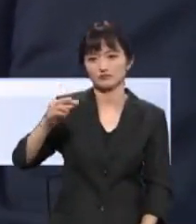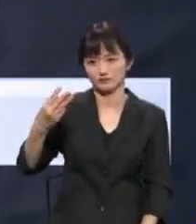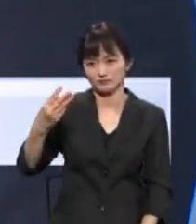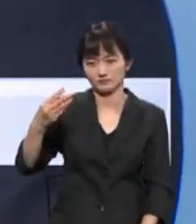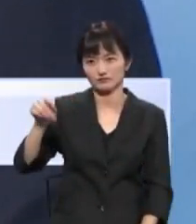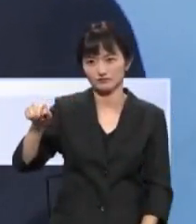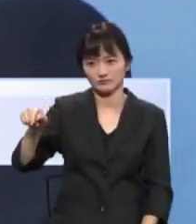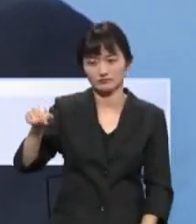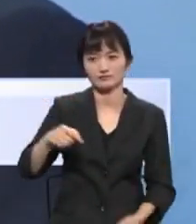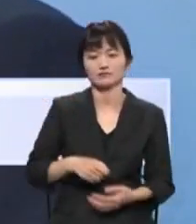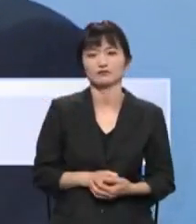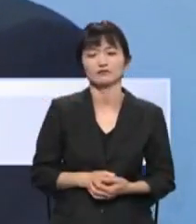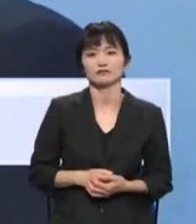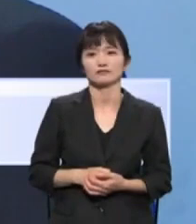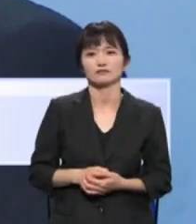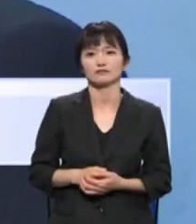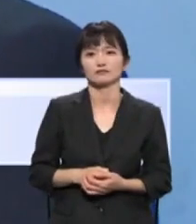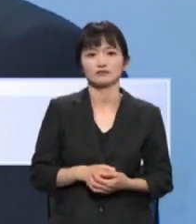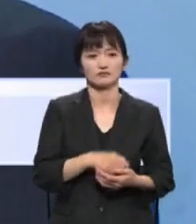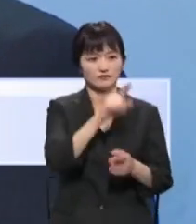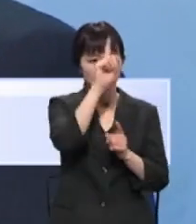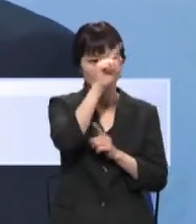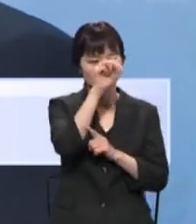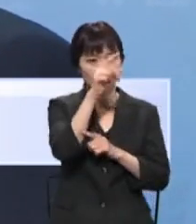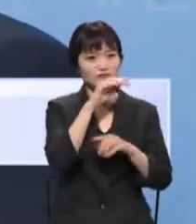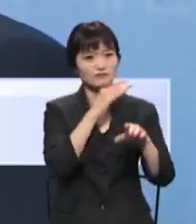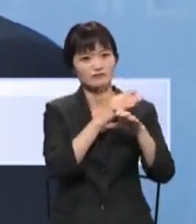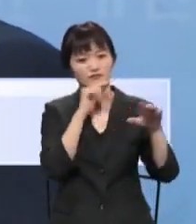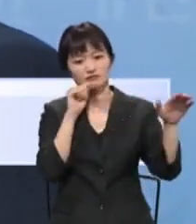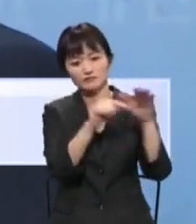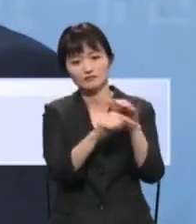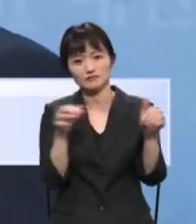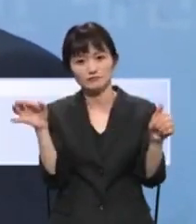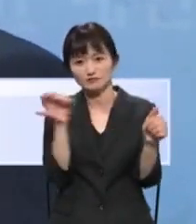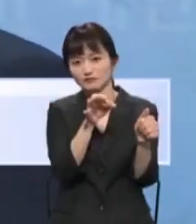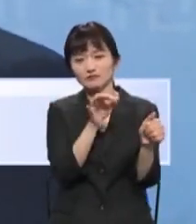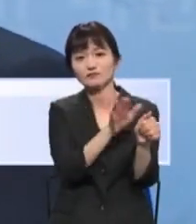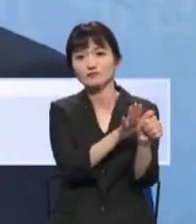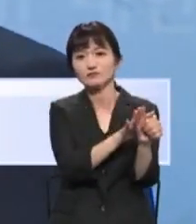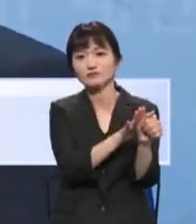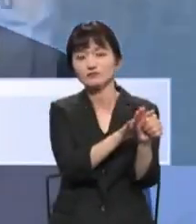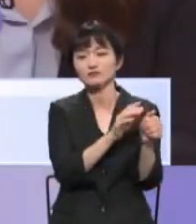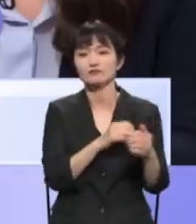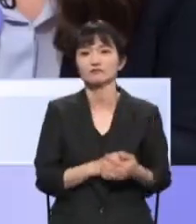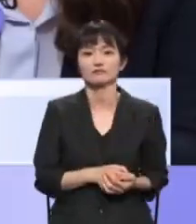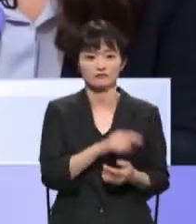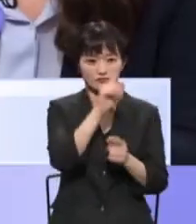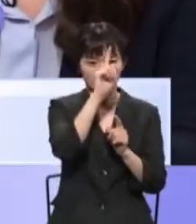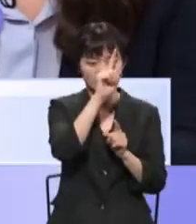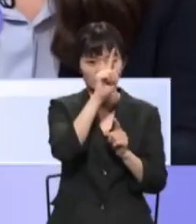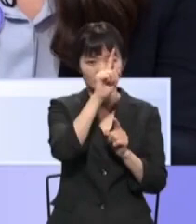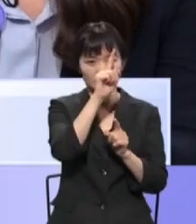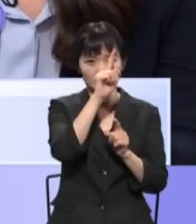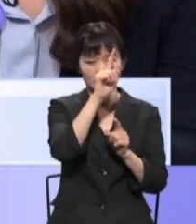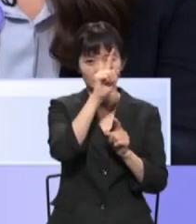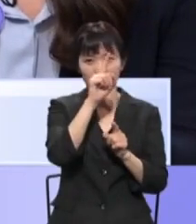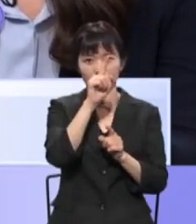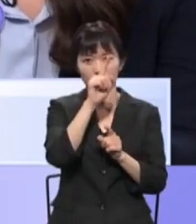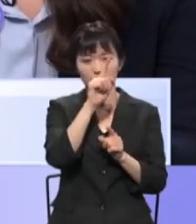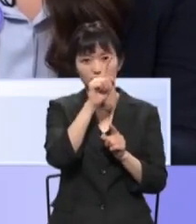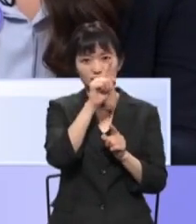지사의 방북 비용을 대납한 것을 두고 이재명 지사가 사전에 이화영 지사로부터 보고